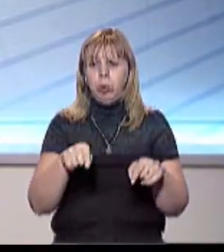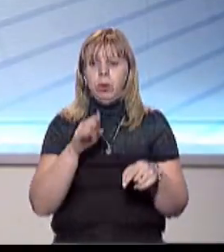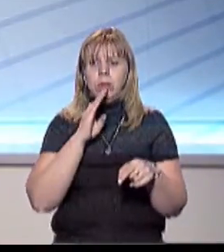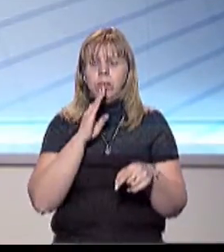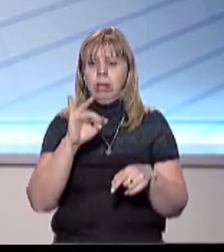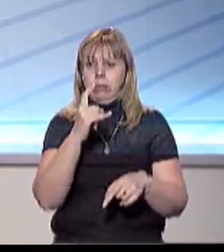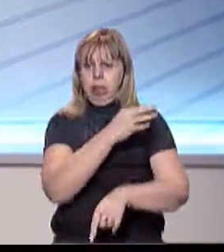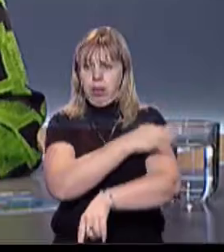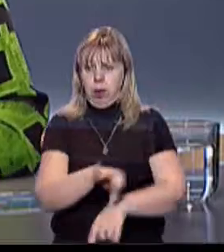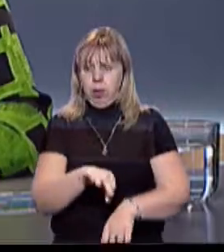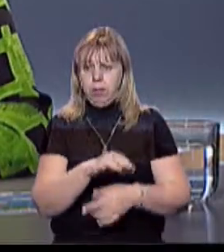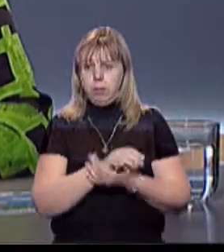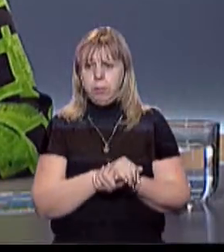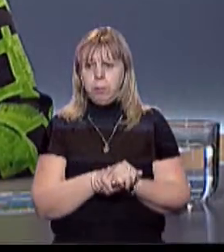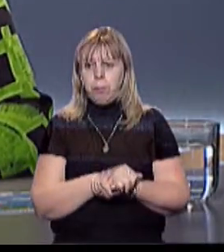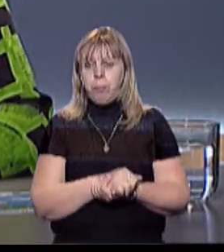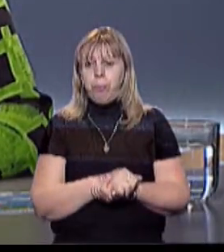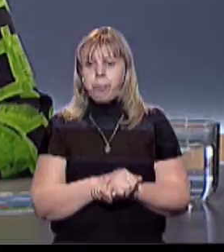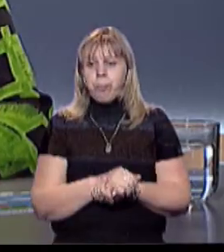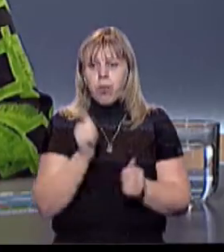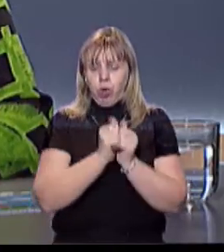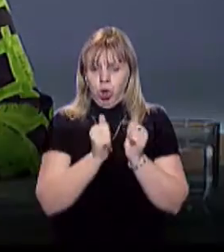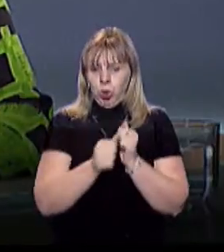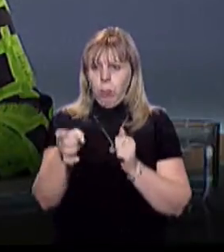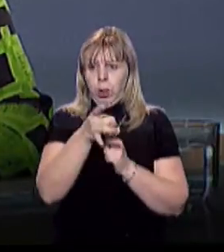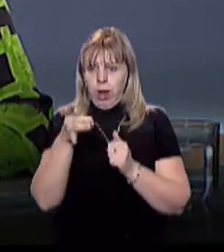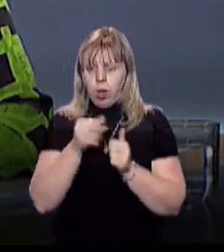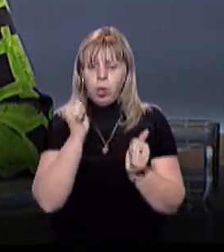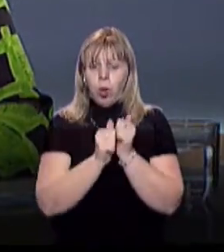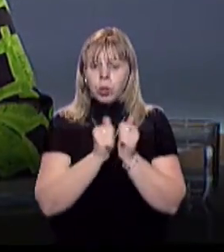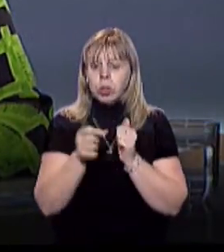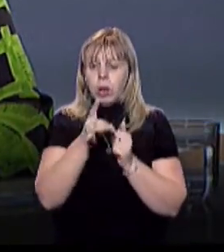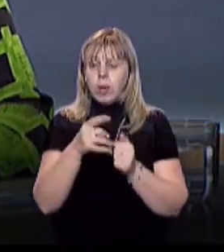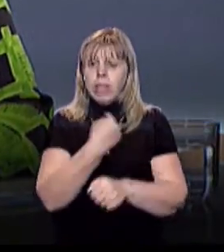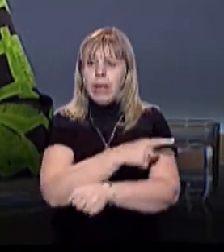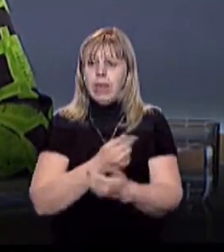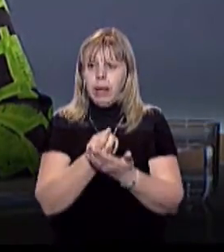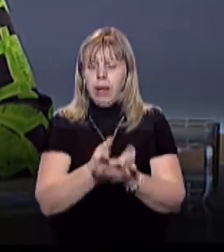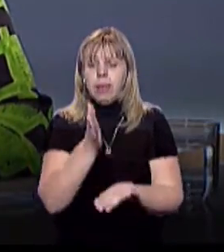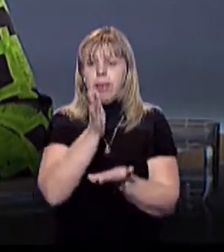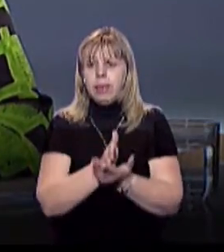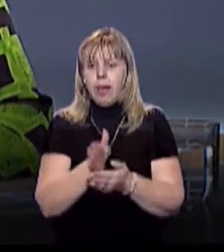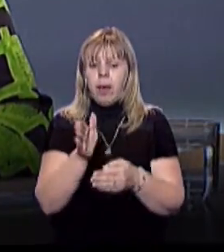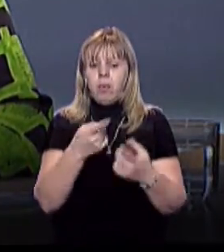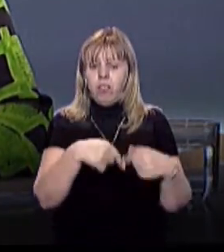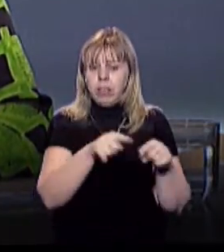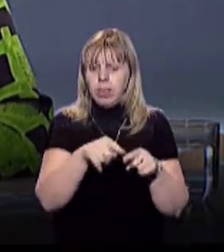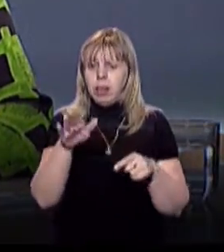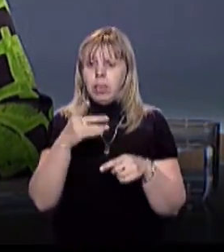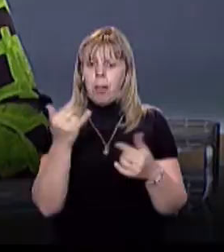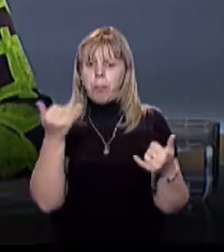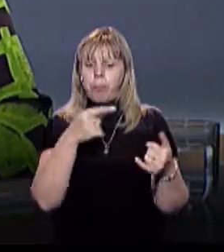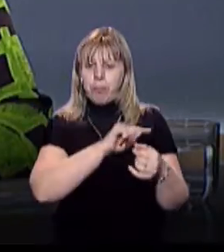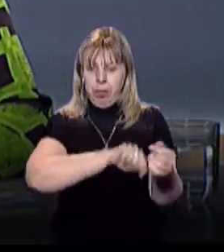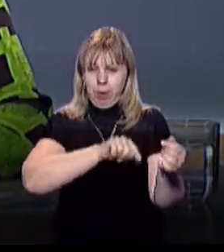дівчиною з Рахівщини? В кожному районі, при кожній районній лікарні є відділення переливання крові.